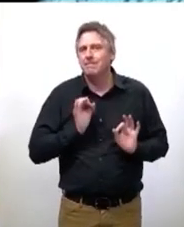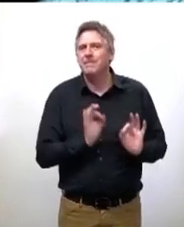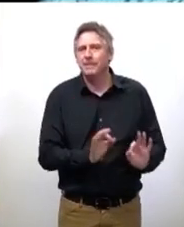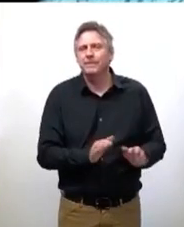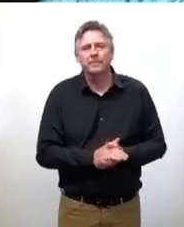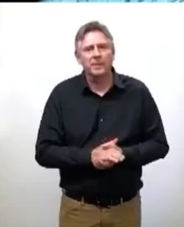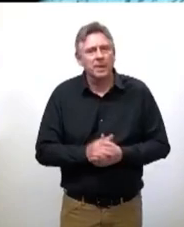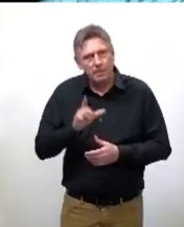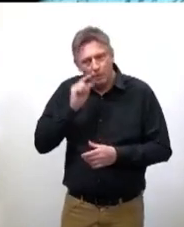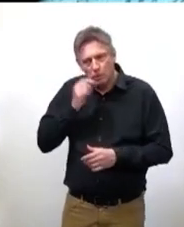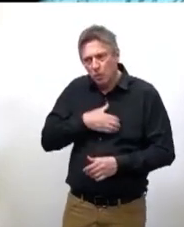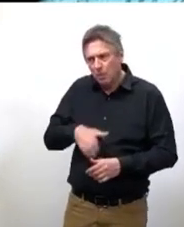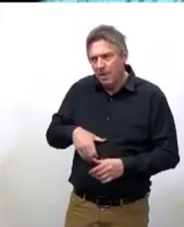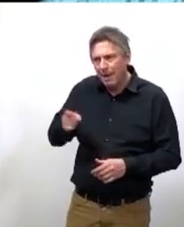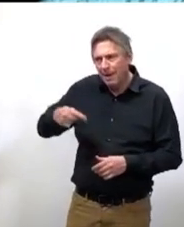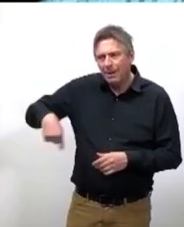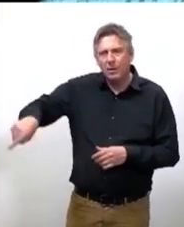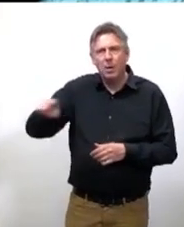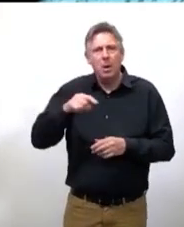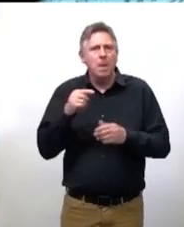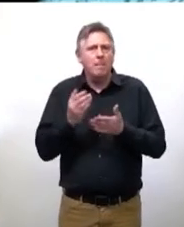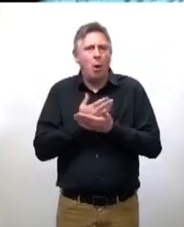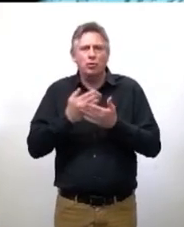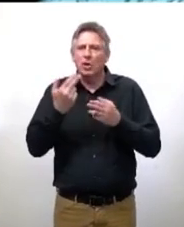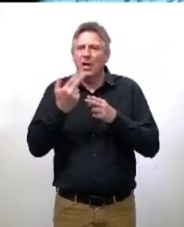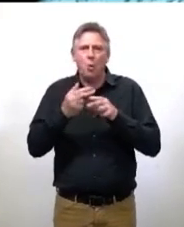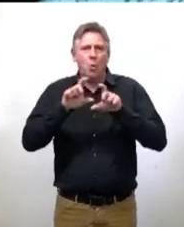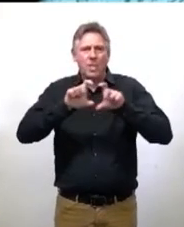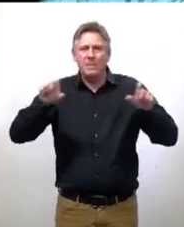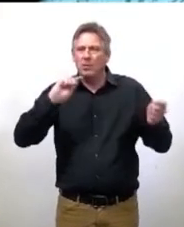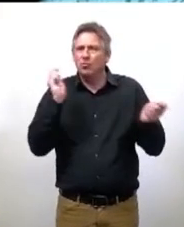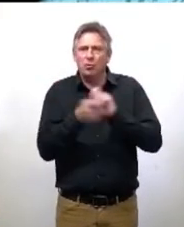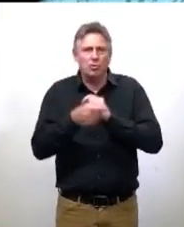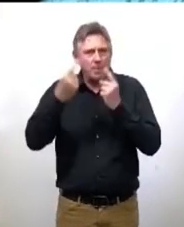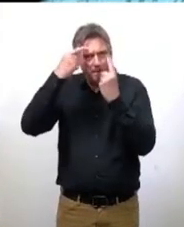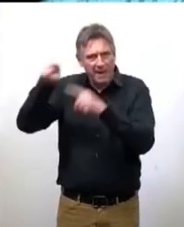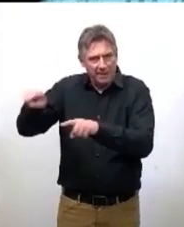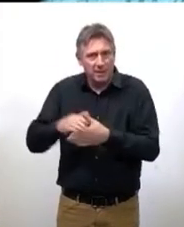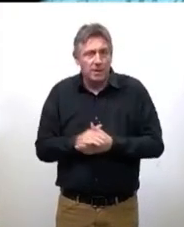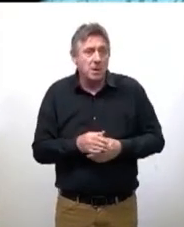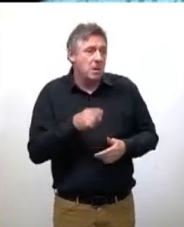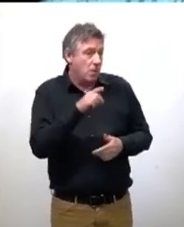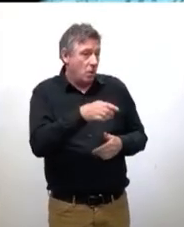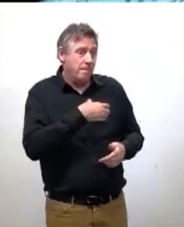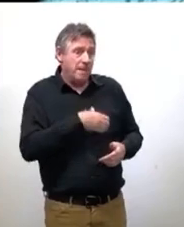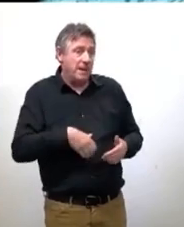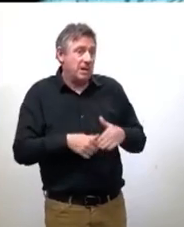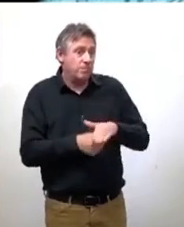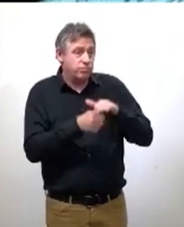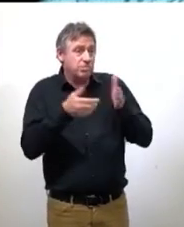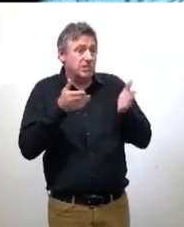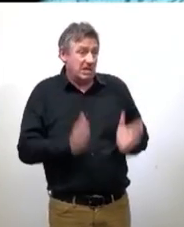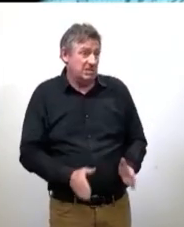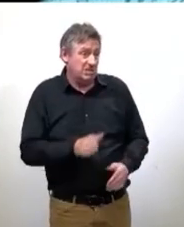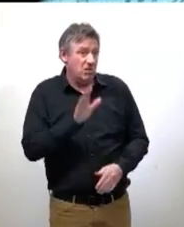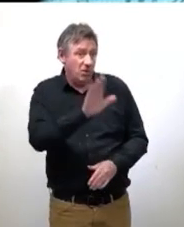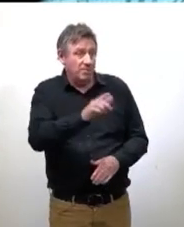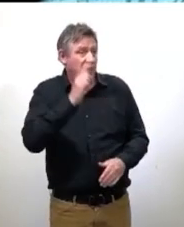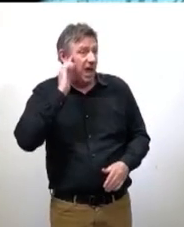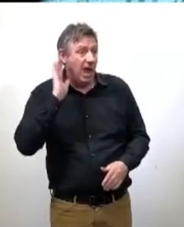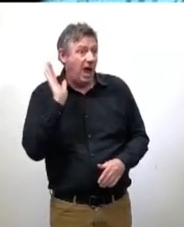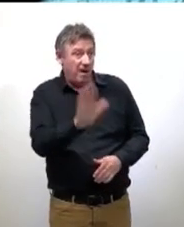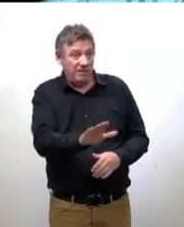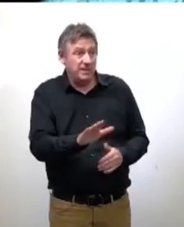affirmer son opposition à ce projet de naming. La mairie de Bordeaux étant en position de décideur, nous aurions aimé savoir qu'est-ce qu'il en était de